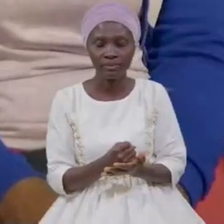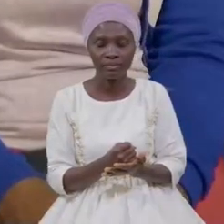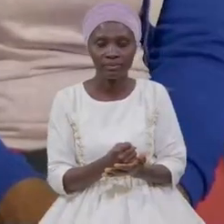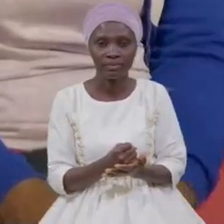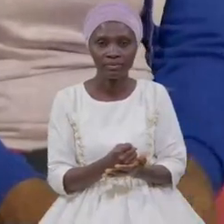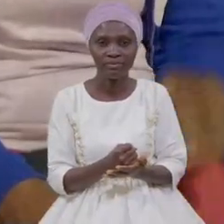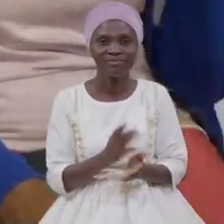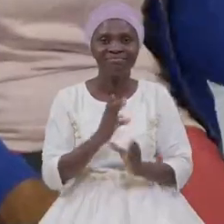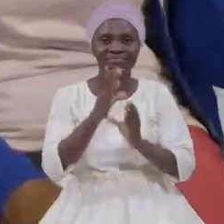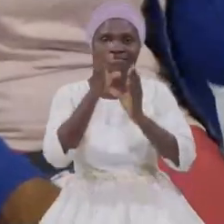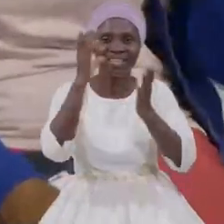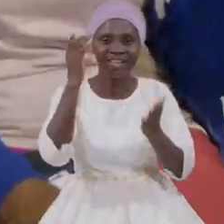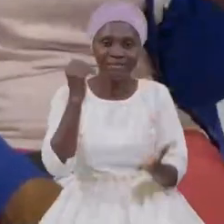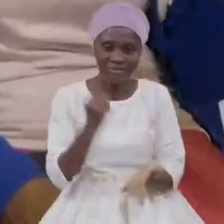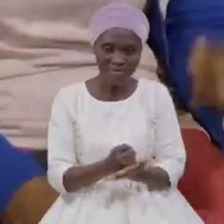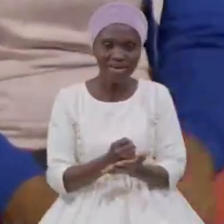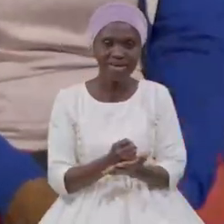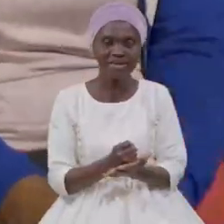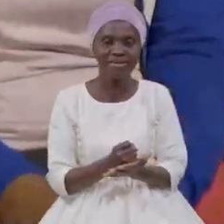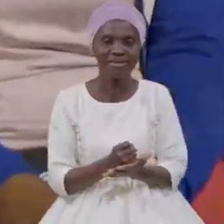Un autre amen.